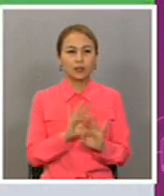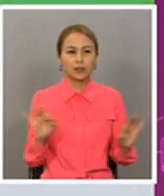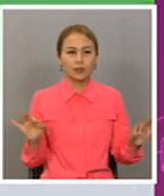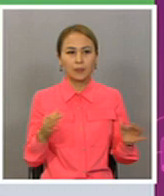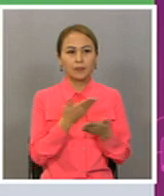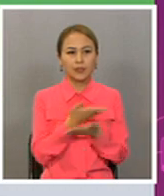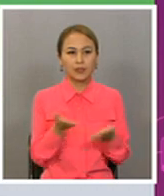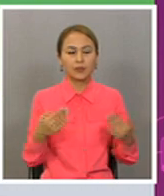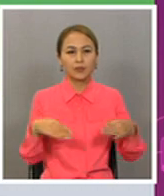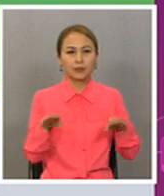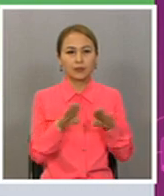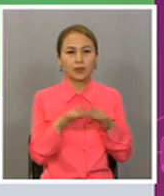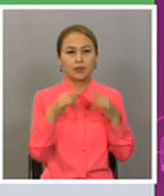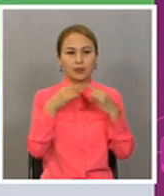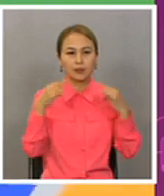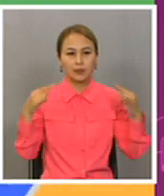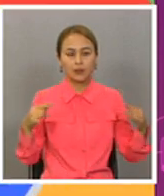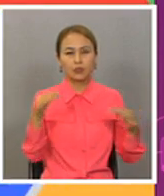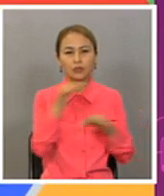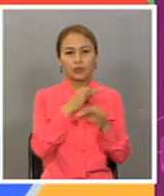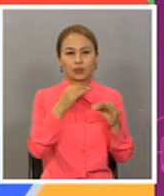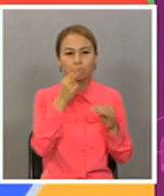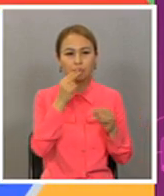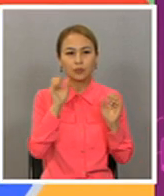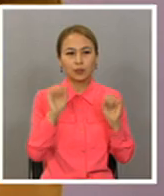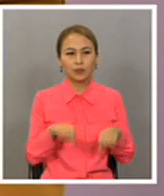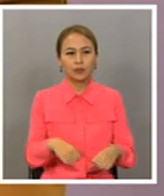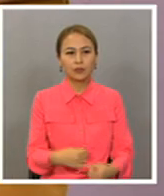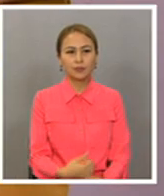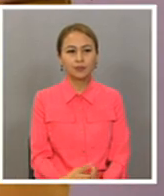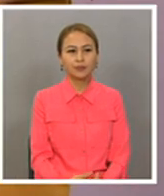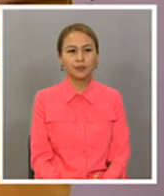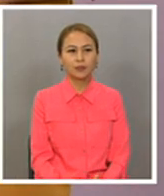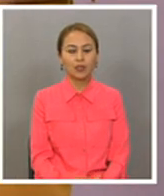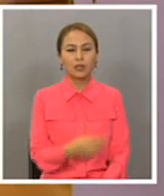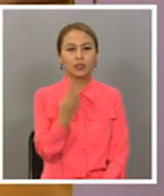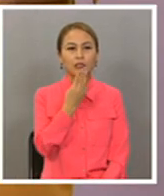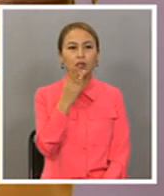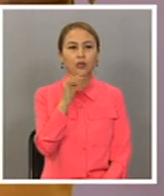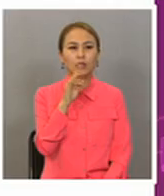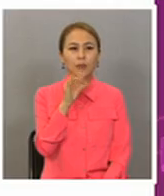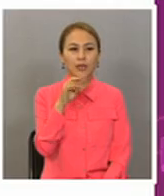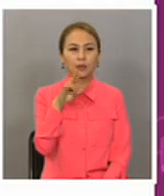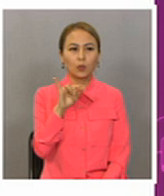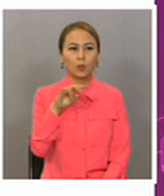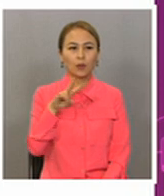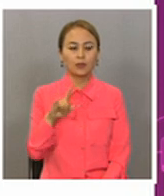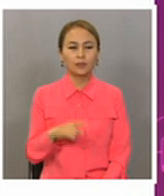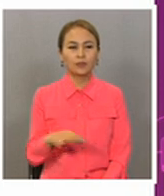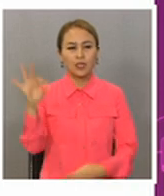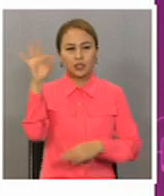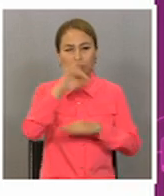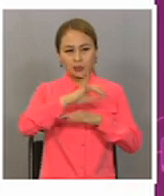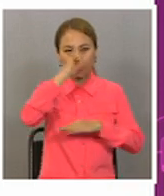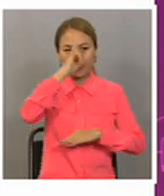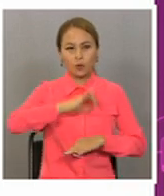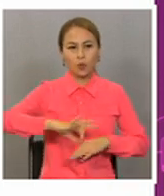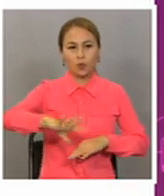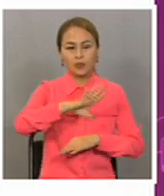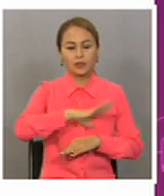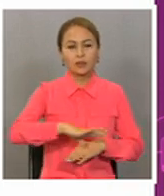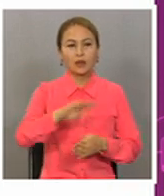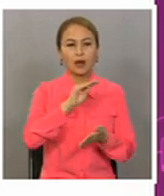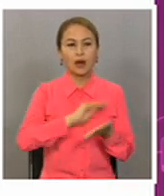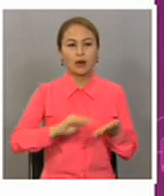Міне енді дастарханға жайғаса беріңдер. Шәкәрім Құдайбердіұлы. Шығыс Қазақстан облысында